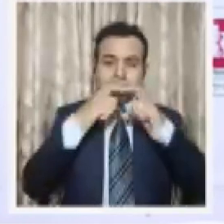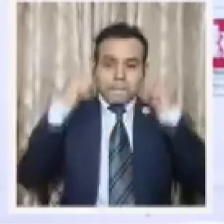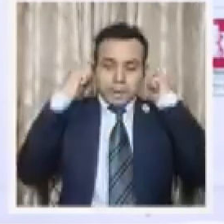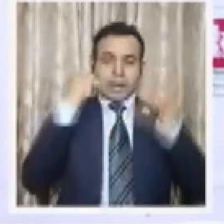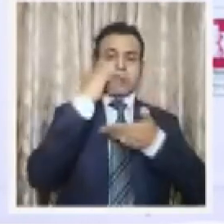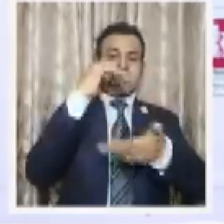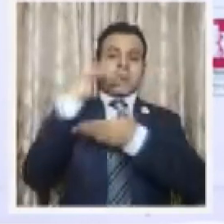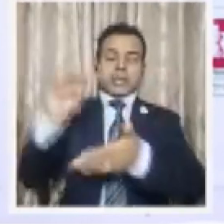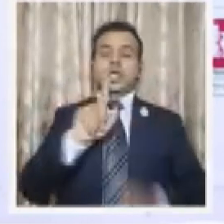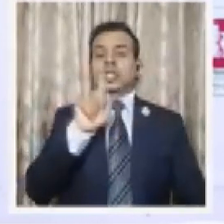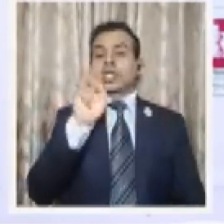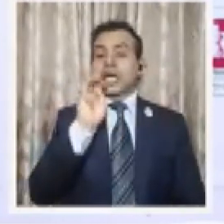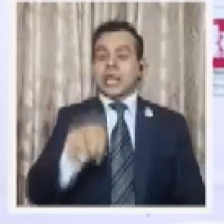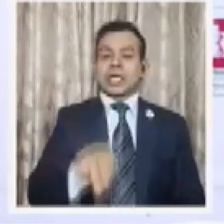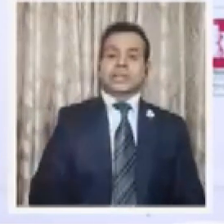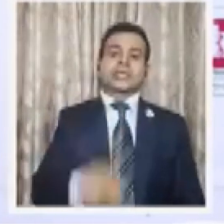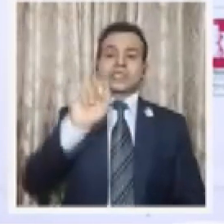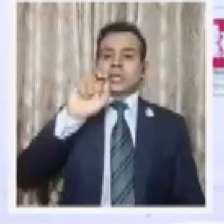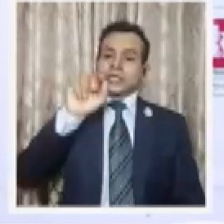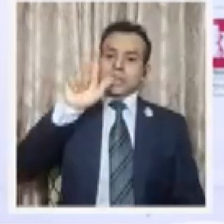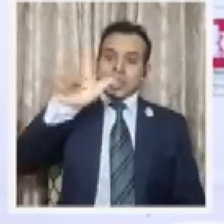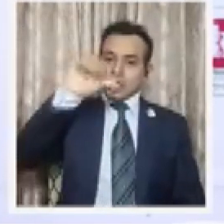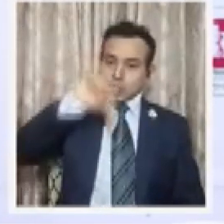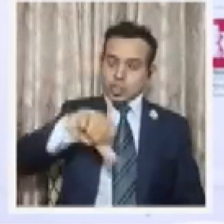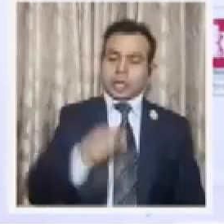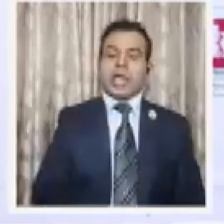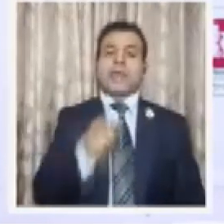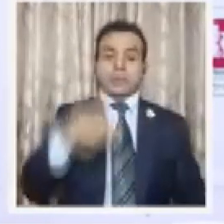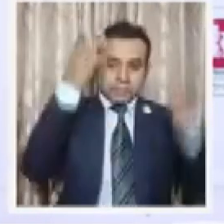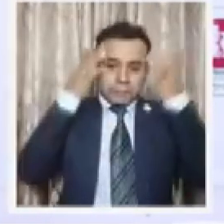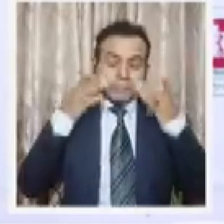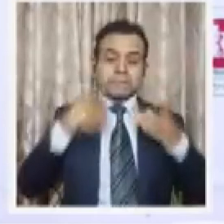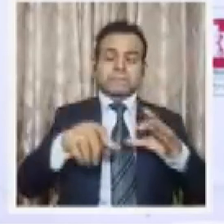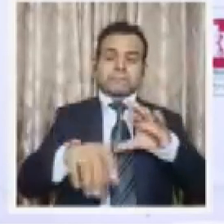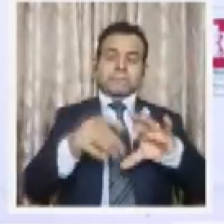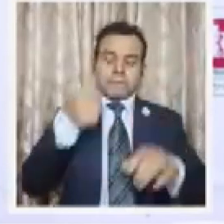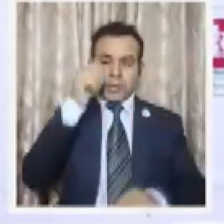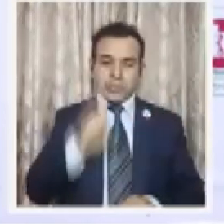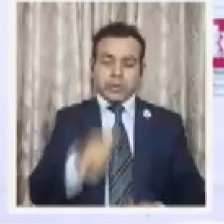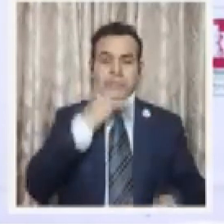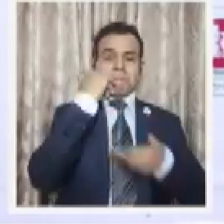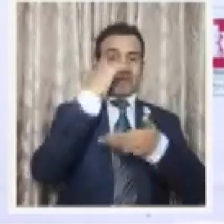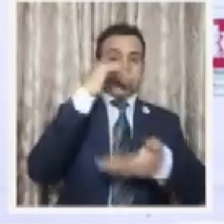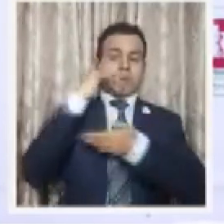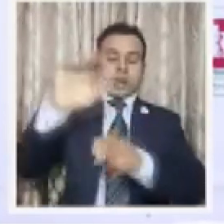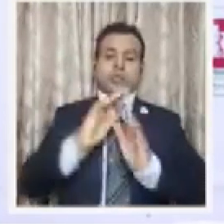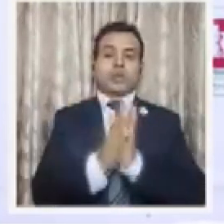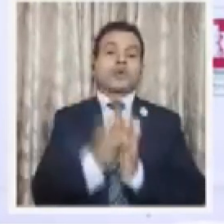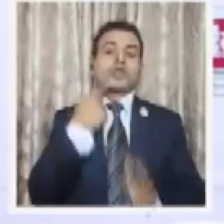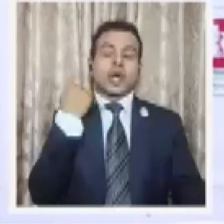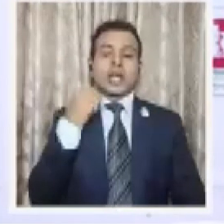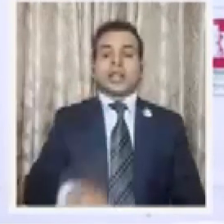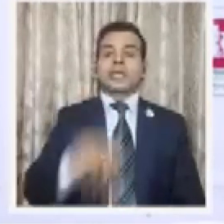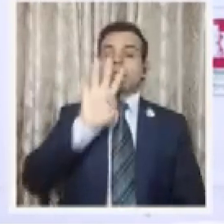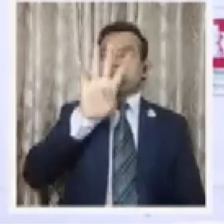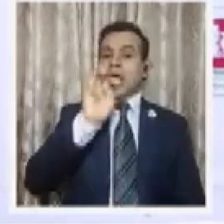বিভিন্ন ক্যাটাগরি এবং লেভেলের মাস্ক বিতরণ হয়েছে 10,079, কাভারঅল যার মধ্যে পিপিই, গাউন, অ্যাপ্রন এবং